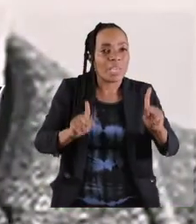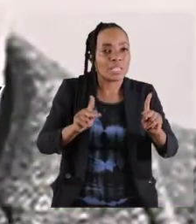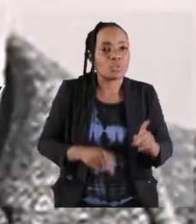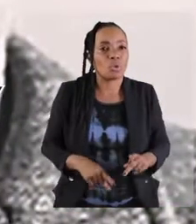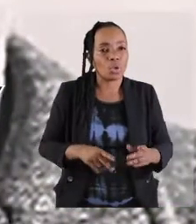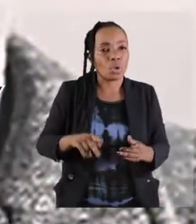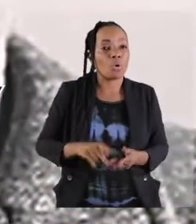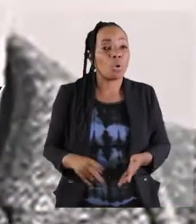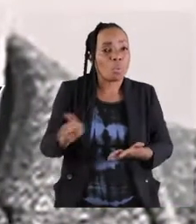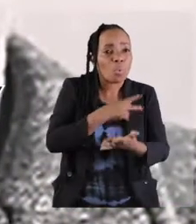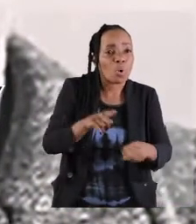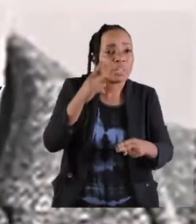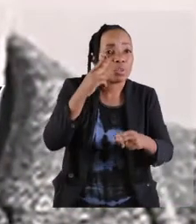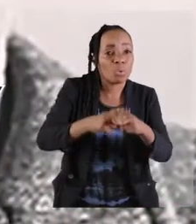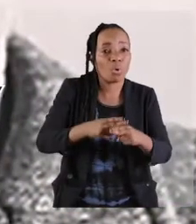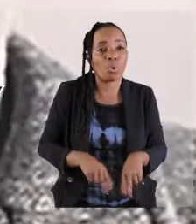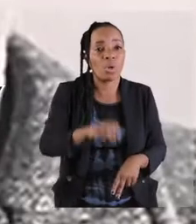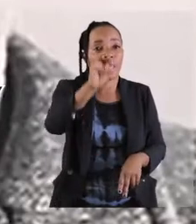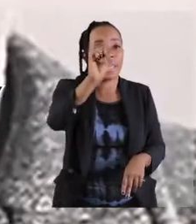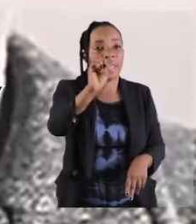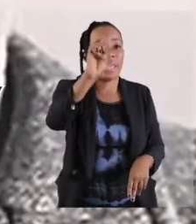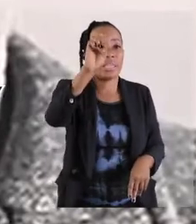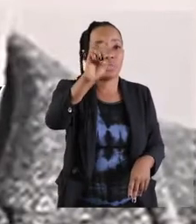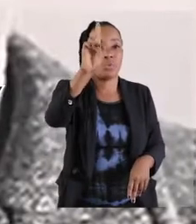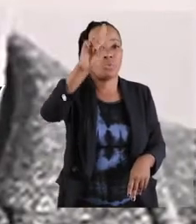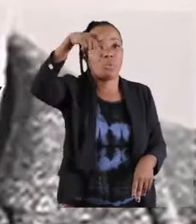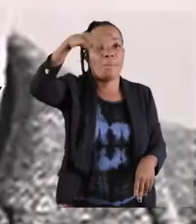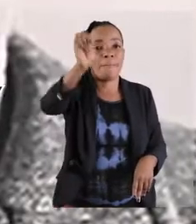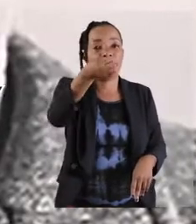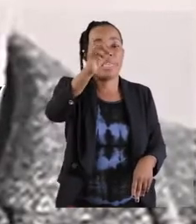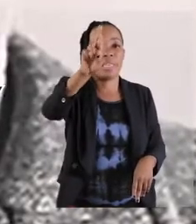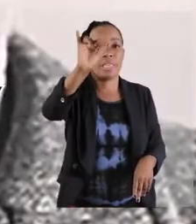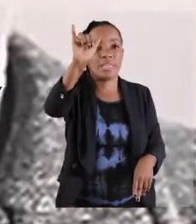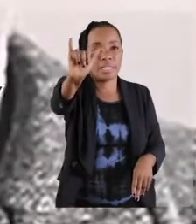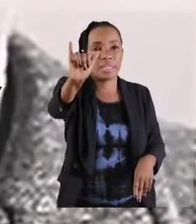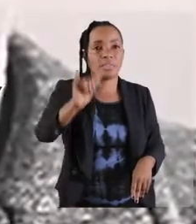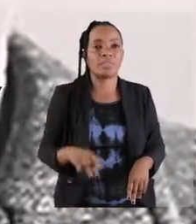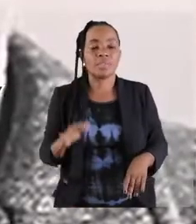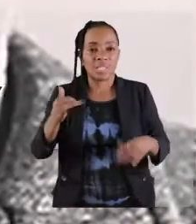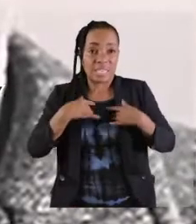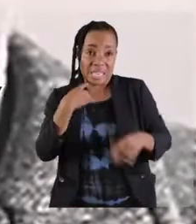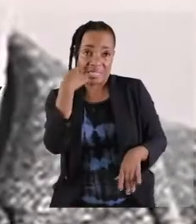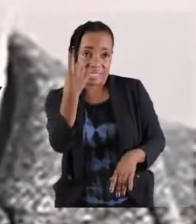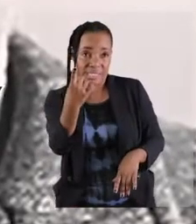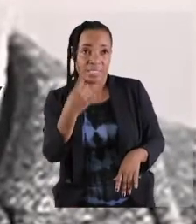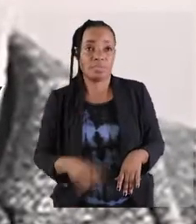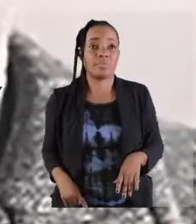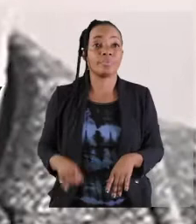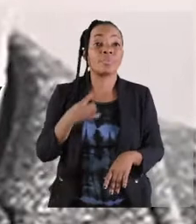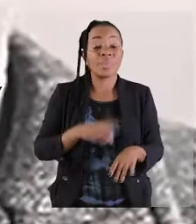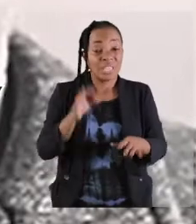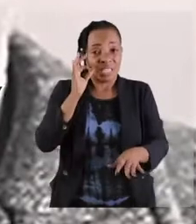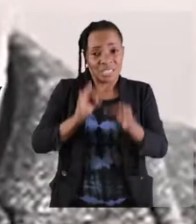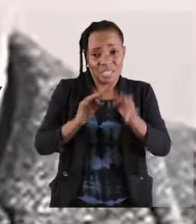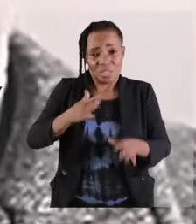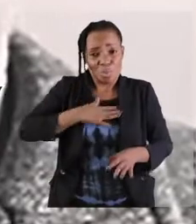Saint-Exupéry. Saint-Exupéry a vécu de 1900 à 1944 cette pensée bien remarquable. Et je cite,